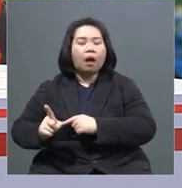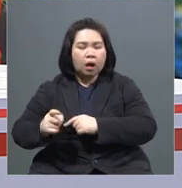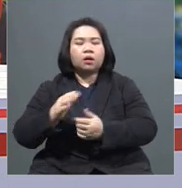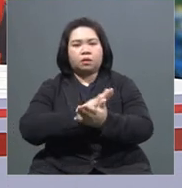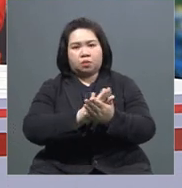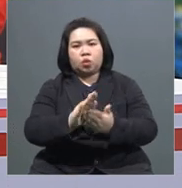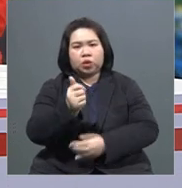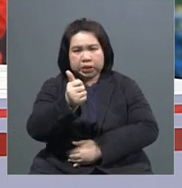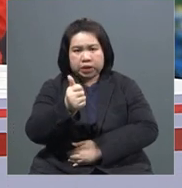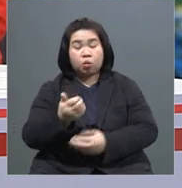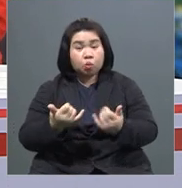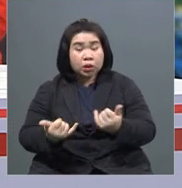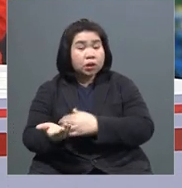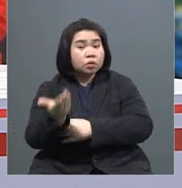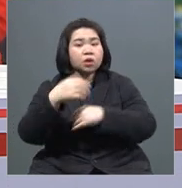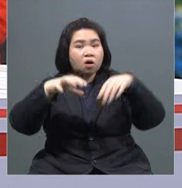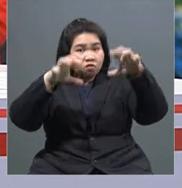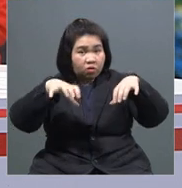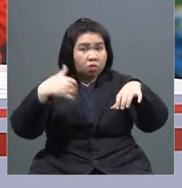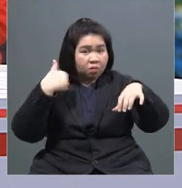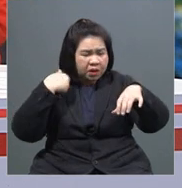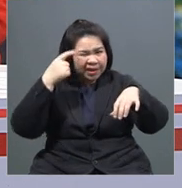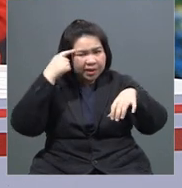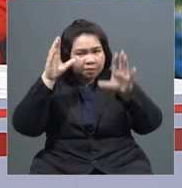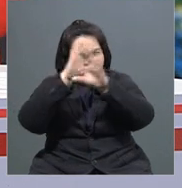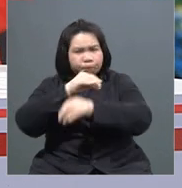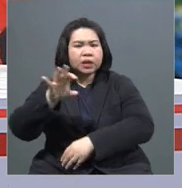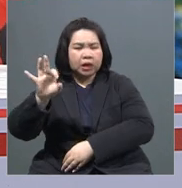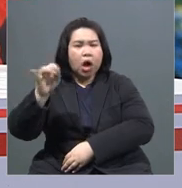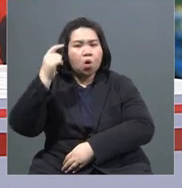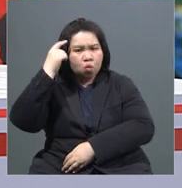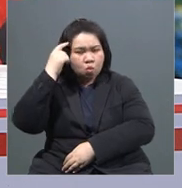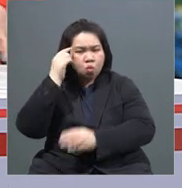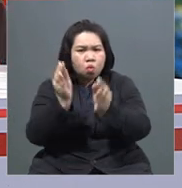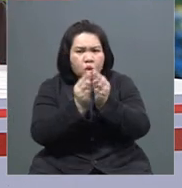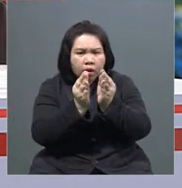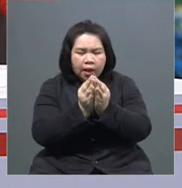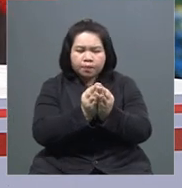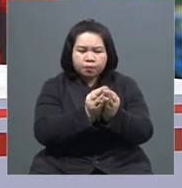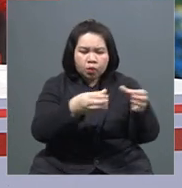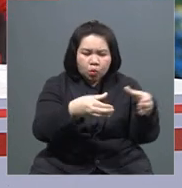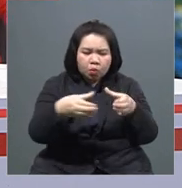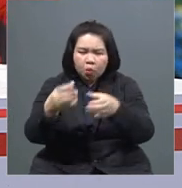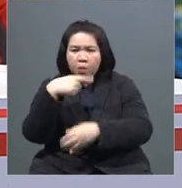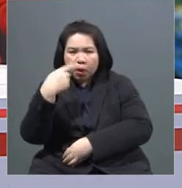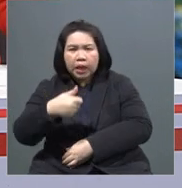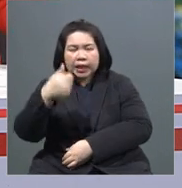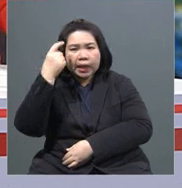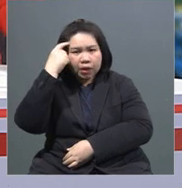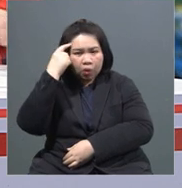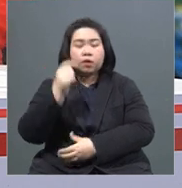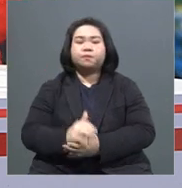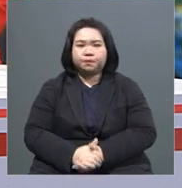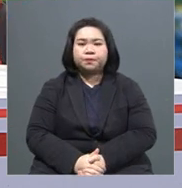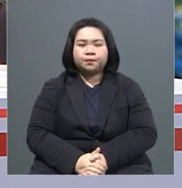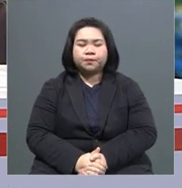งมาเล็กน้อยบ้างแล้วก็คาดว่าในช่วงประมาณ3ทุ่มวันนี้ก็จะทราบผลการนับคะแนนอย่างไม่เป็นทางการด้วยค่ะ แต่ว่าแน่นอนฮ